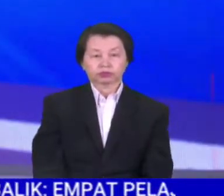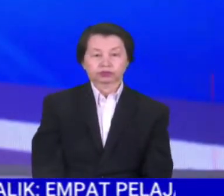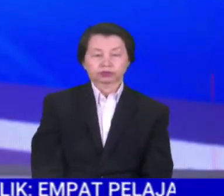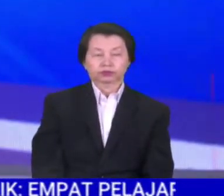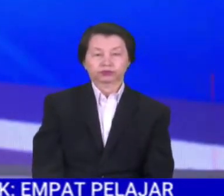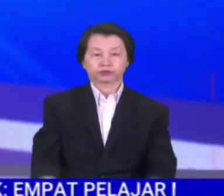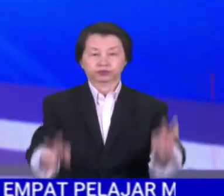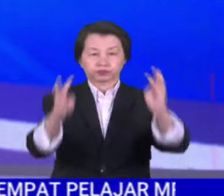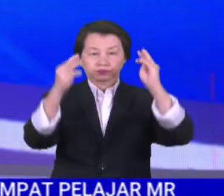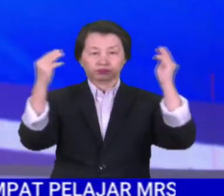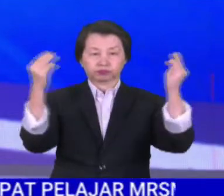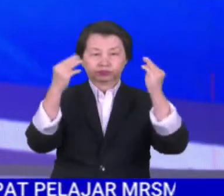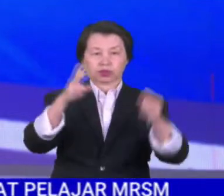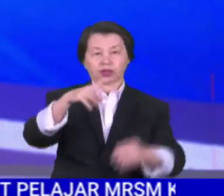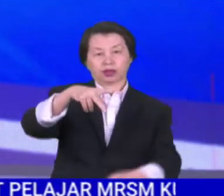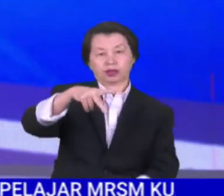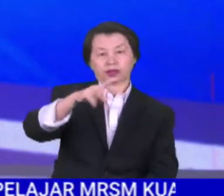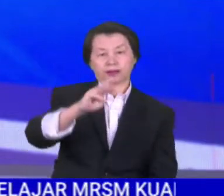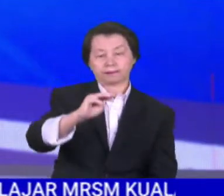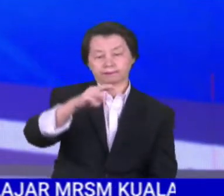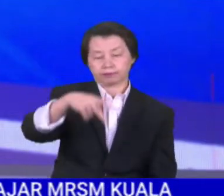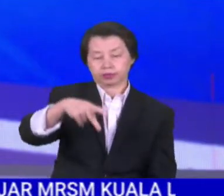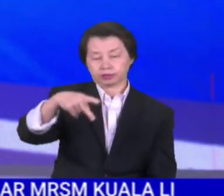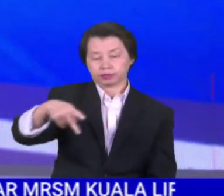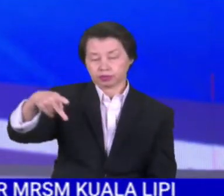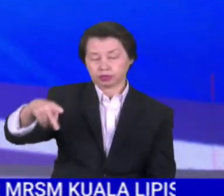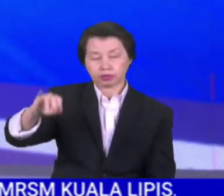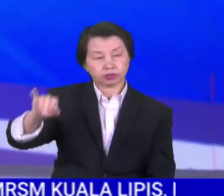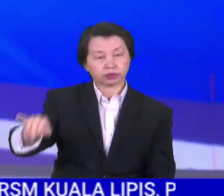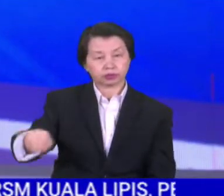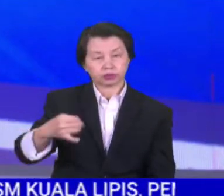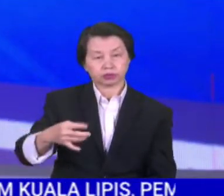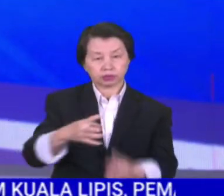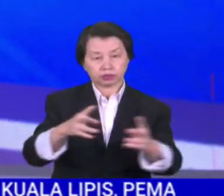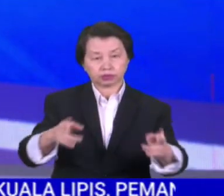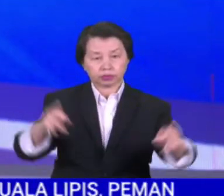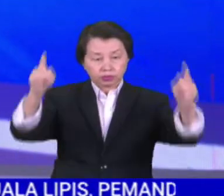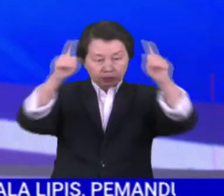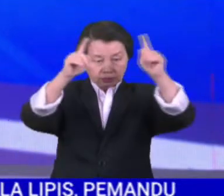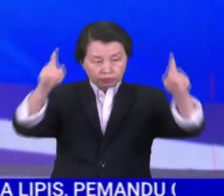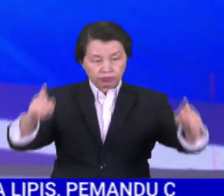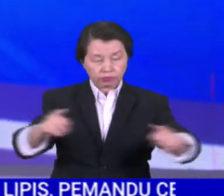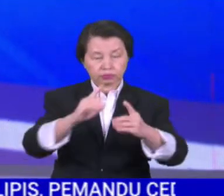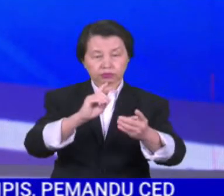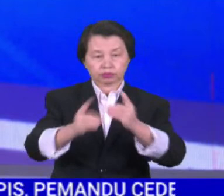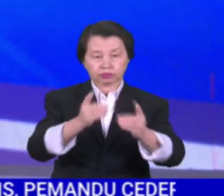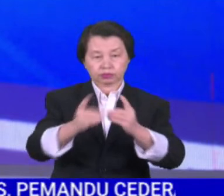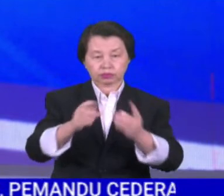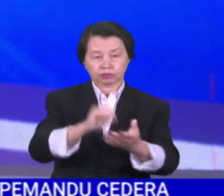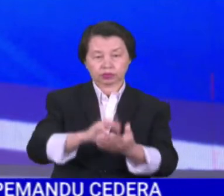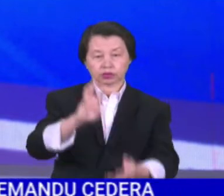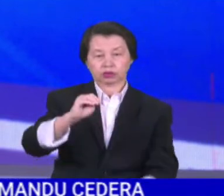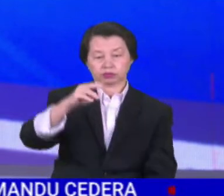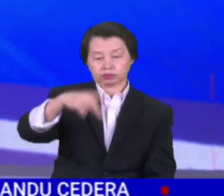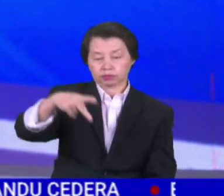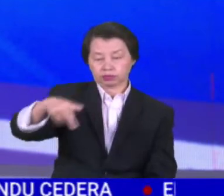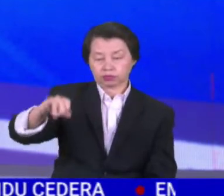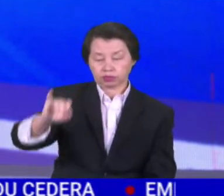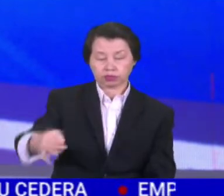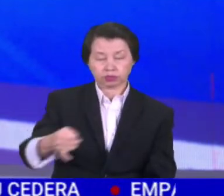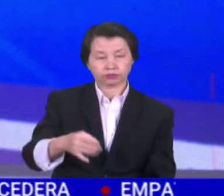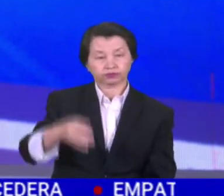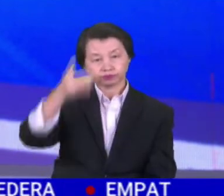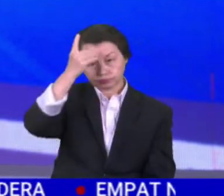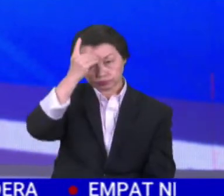Majlis Bandaraya Petaling Jaya MBPJ merasmikan skrin digital di laman MBPJ Petaling Jaya.